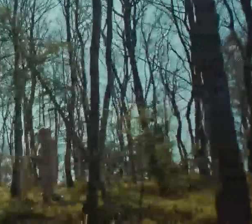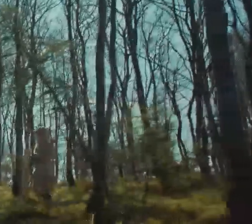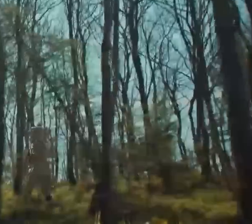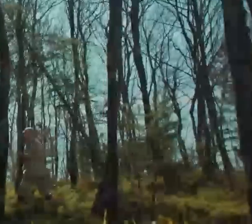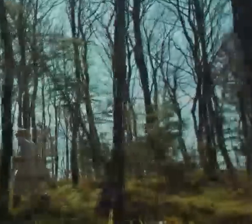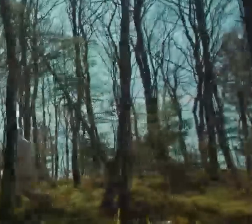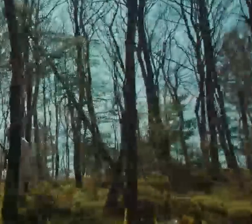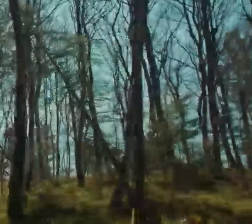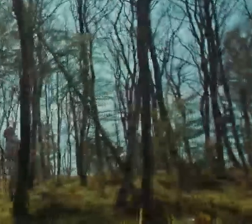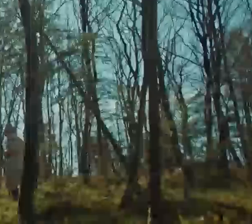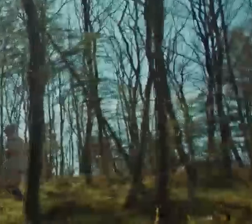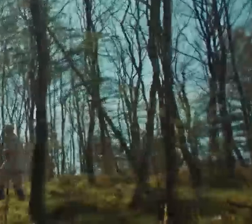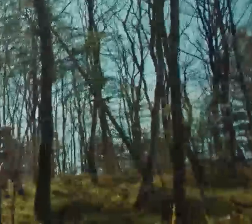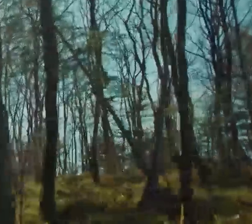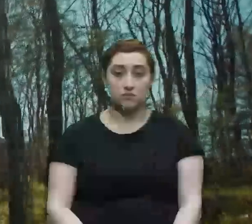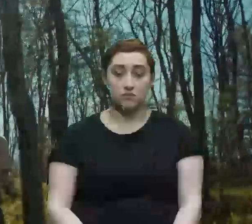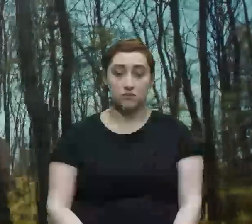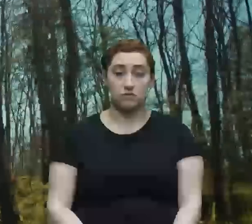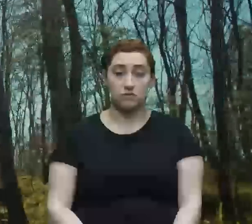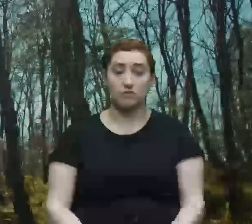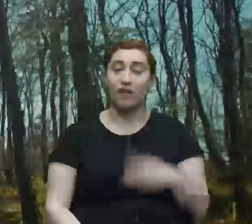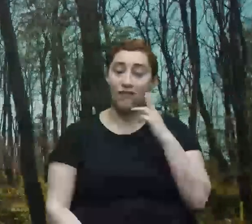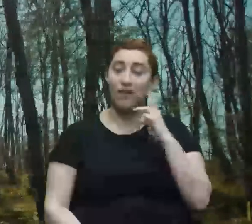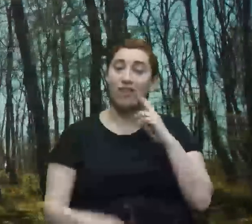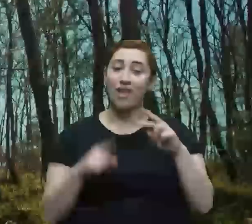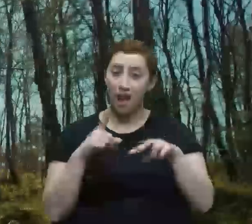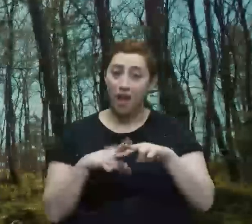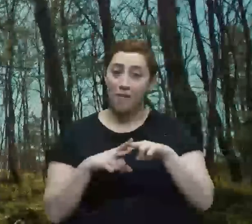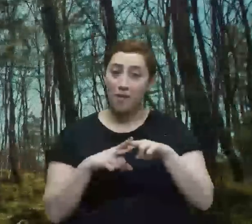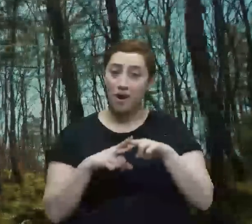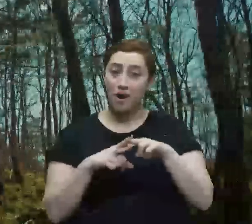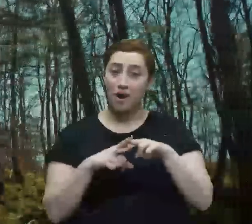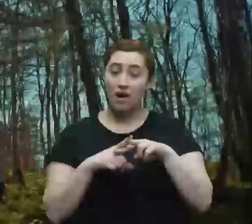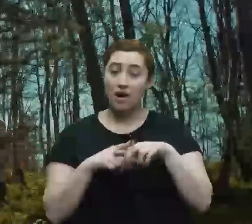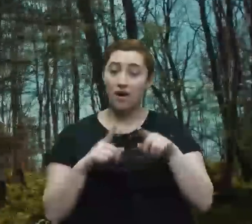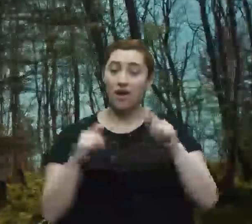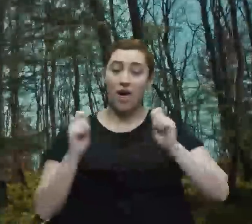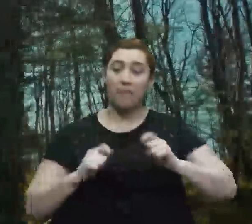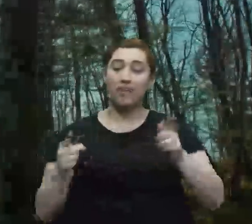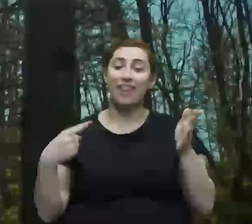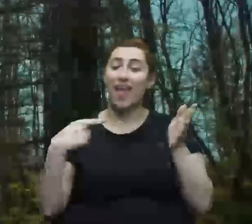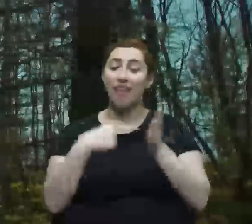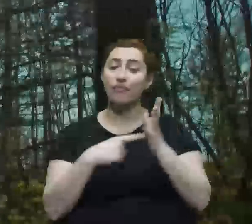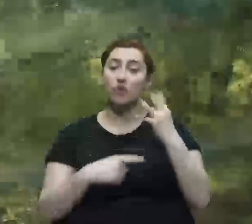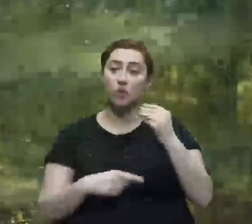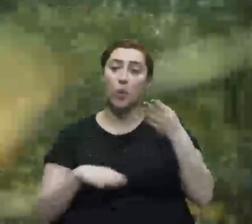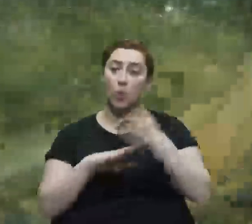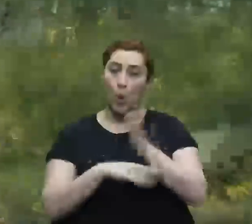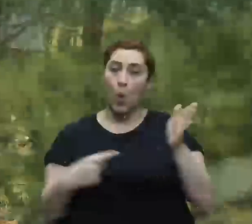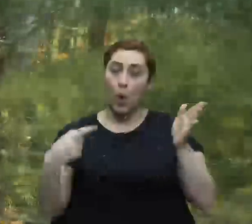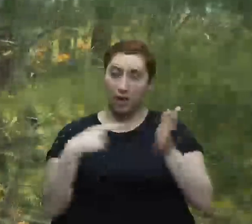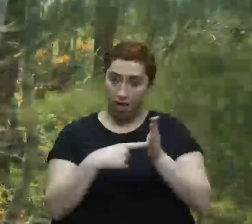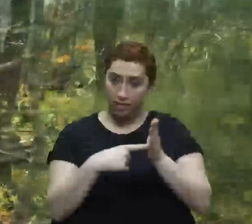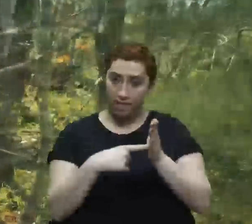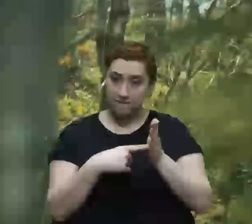Akbar'la Yüce Efendi ağaçların arasında geziniyorlar. Efendi Akbar, ortaya koyduğun hedefler gayet doğru